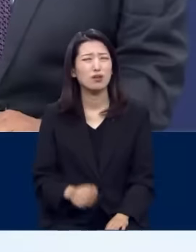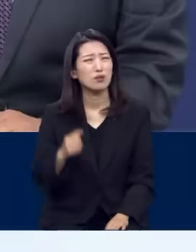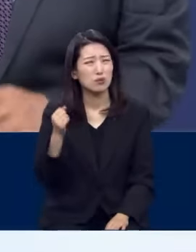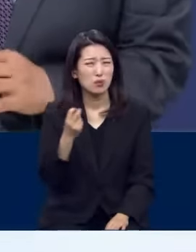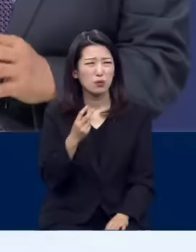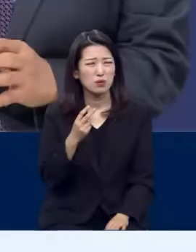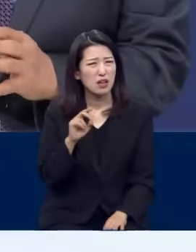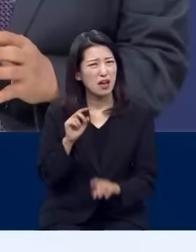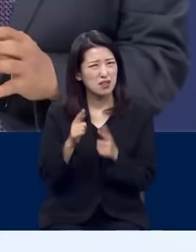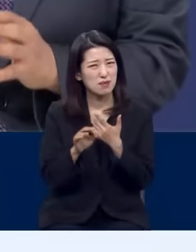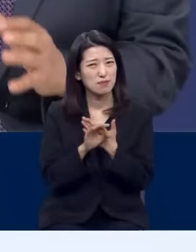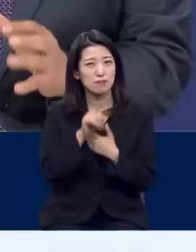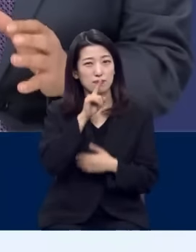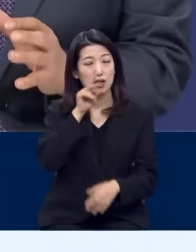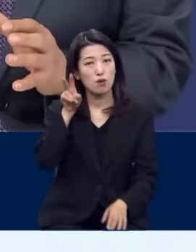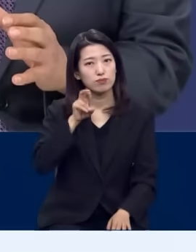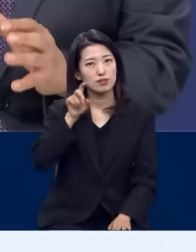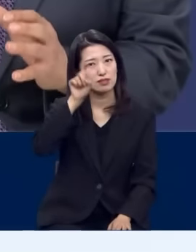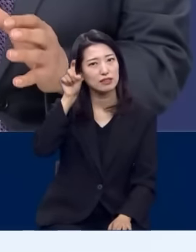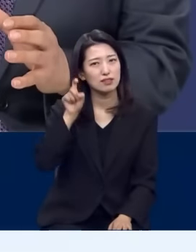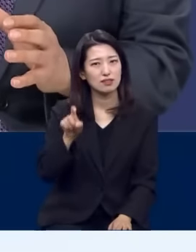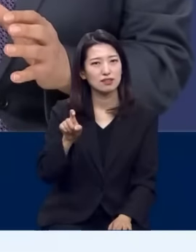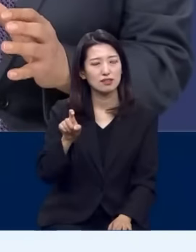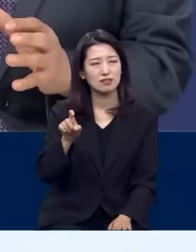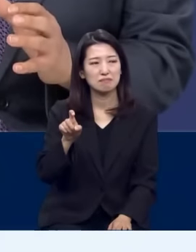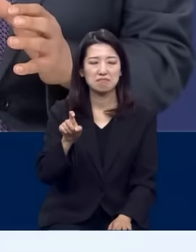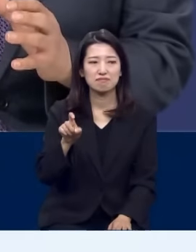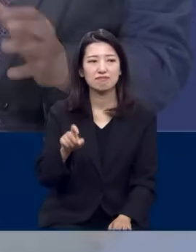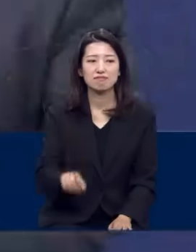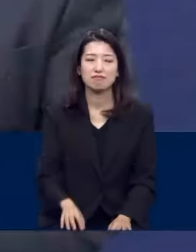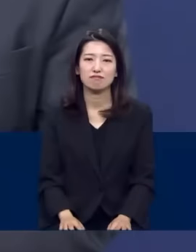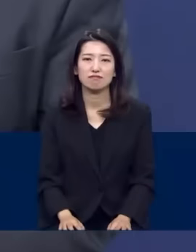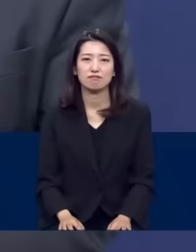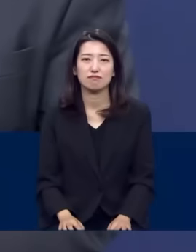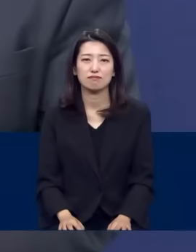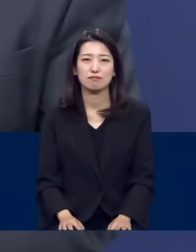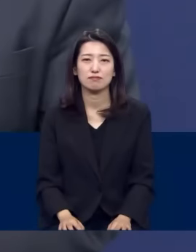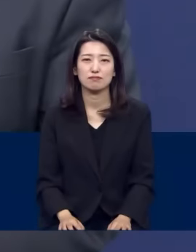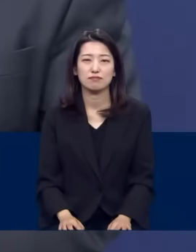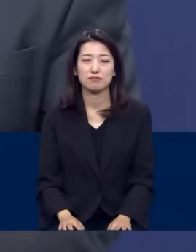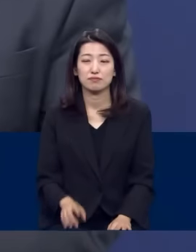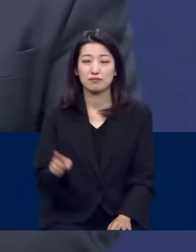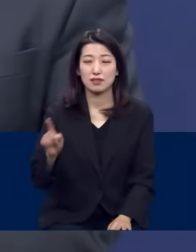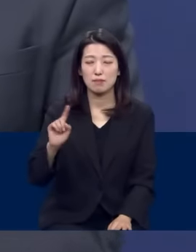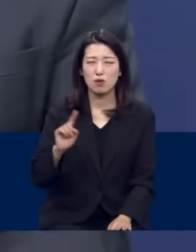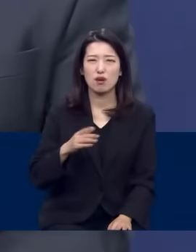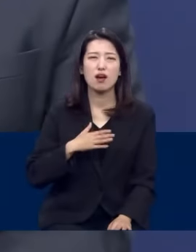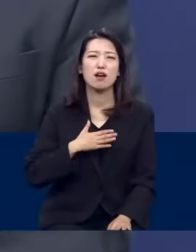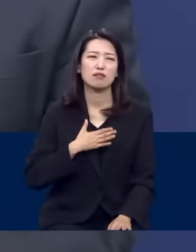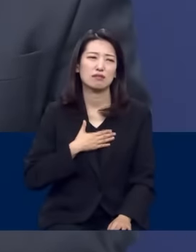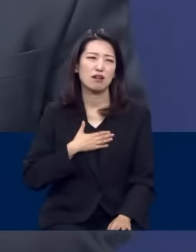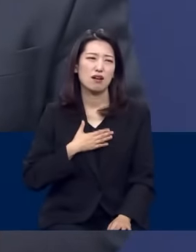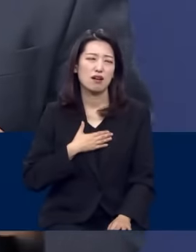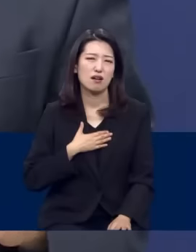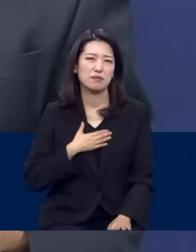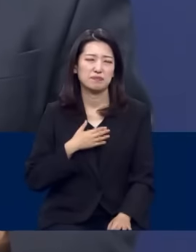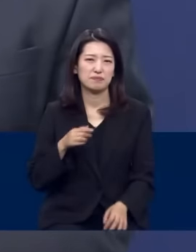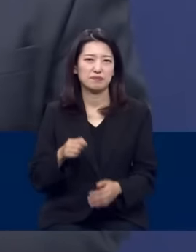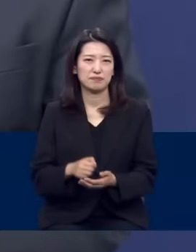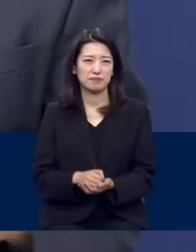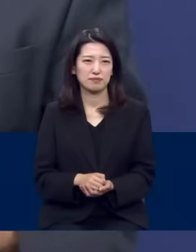있고요 자기음 네 다른 람들을 좀 법인이라 라든지 이런 사람들이 내가